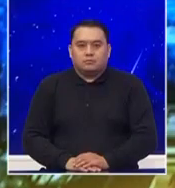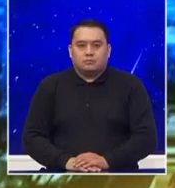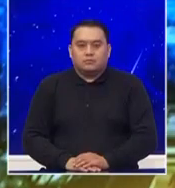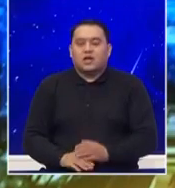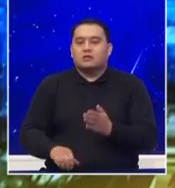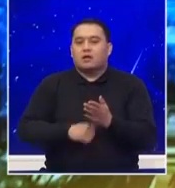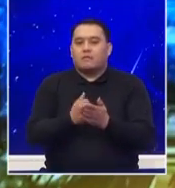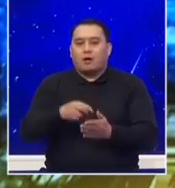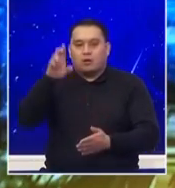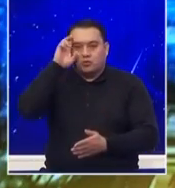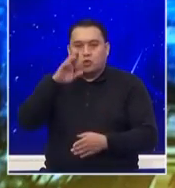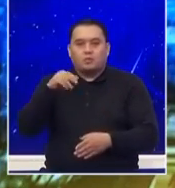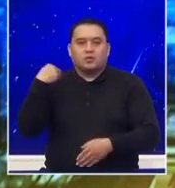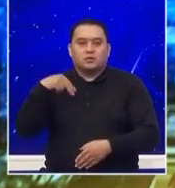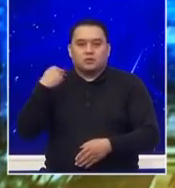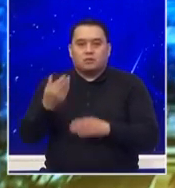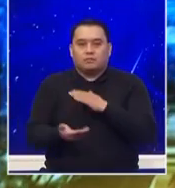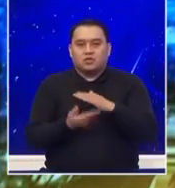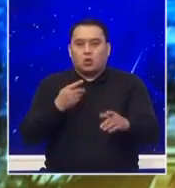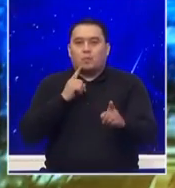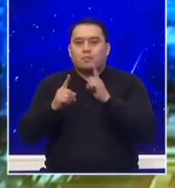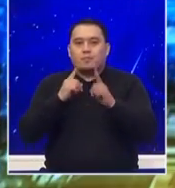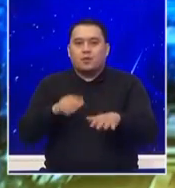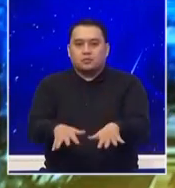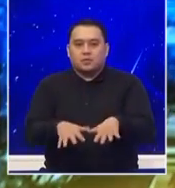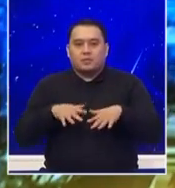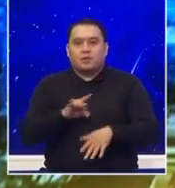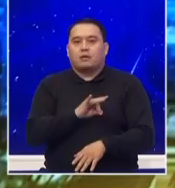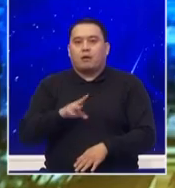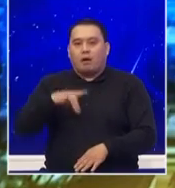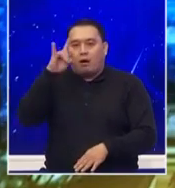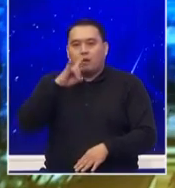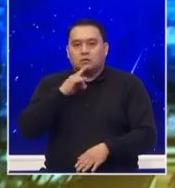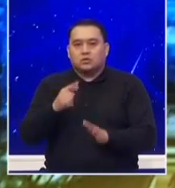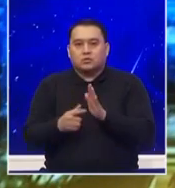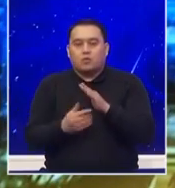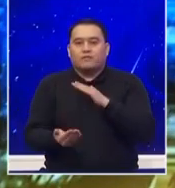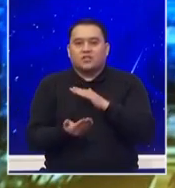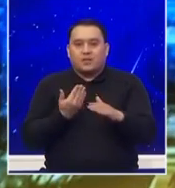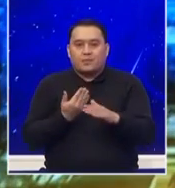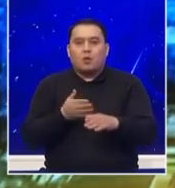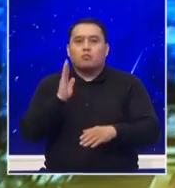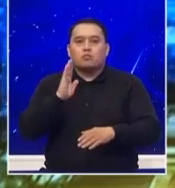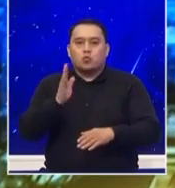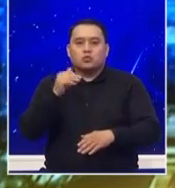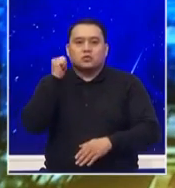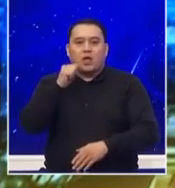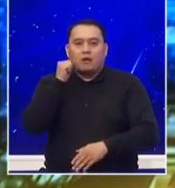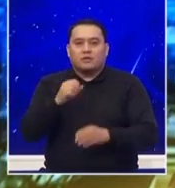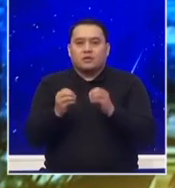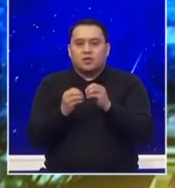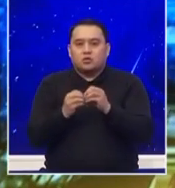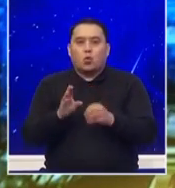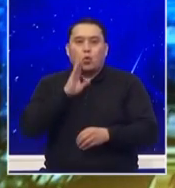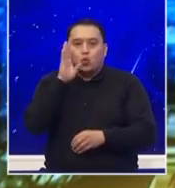Глава государства подписал указ о созыве первой сессии парламента Республики Казахстан 7-го созыва. Она состоится уже завтра в 10 часов